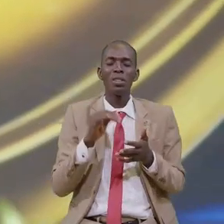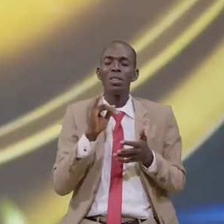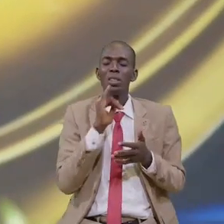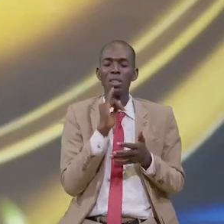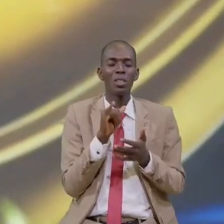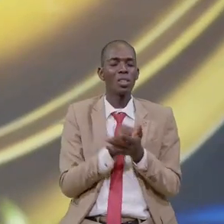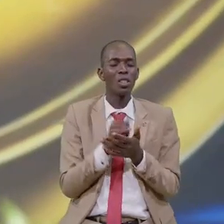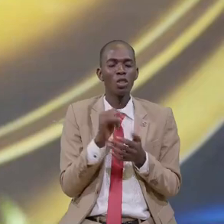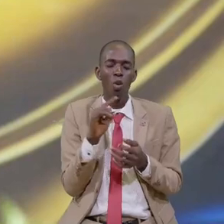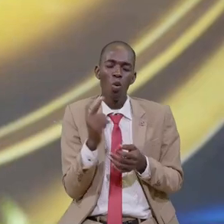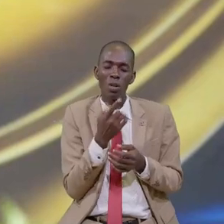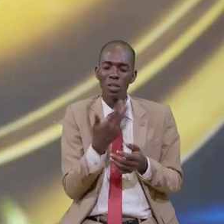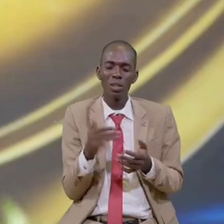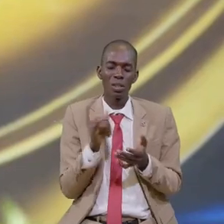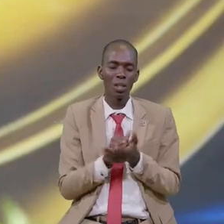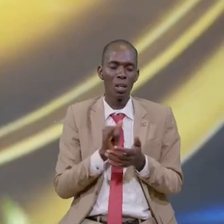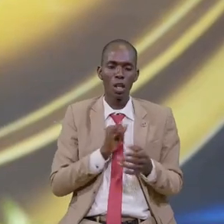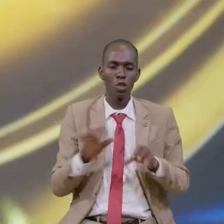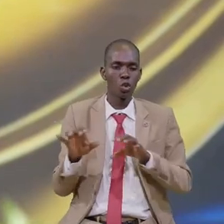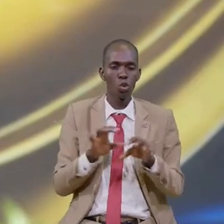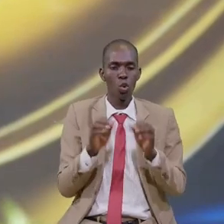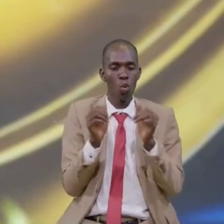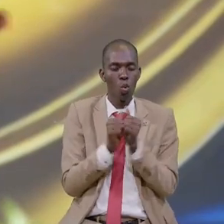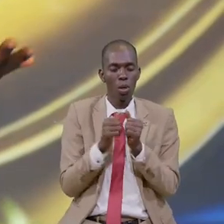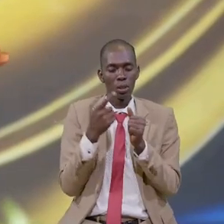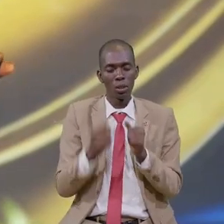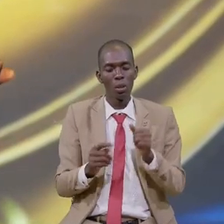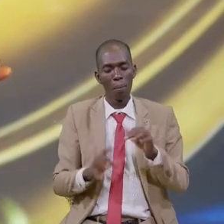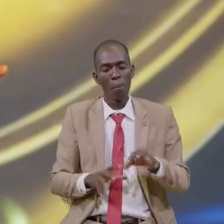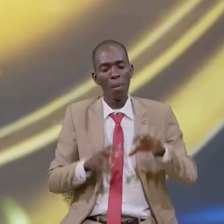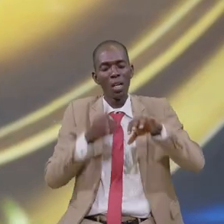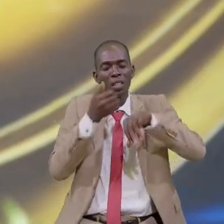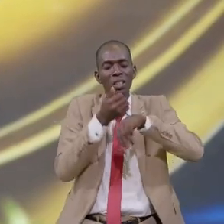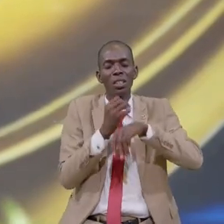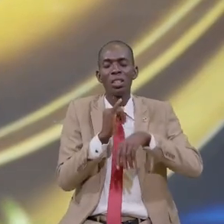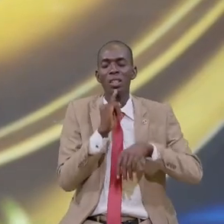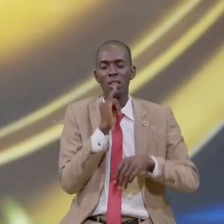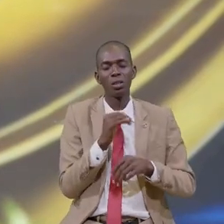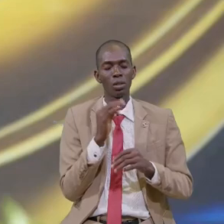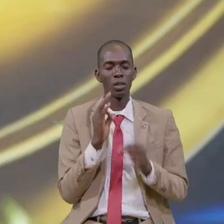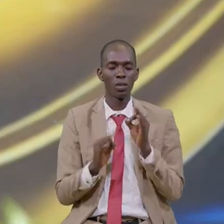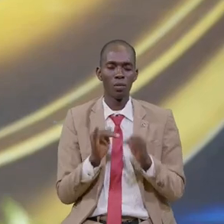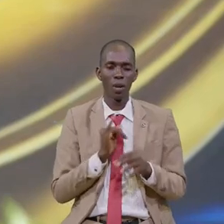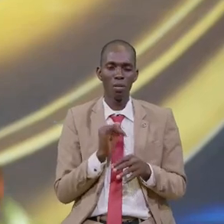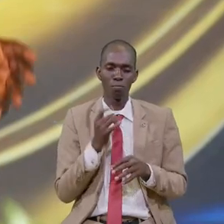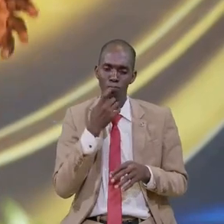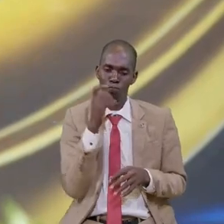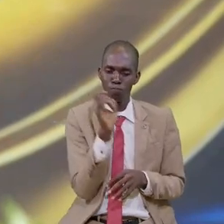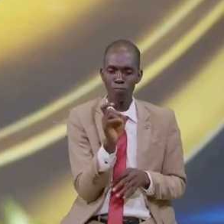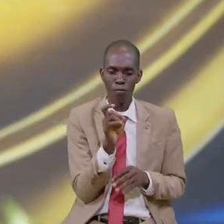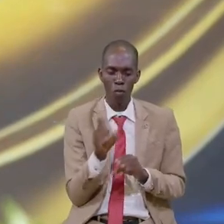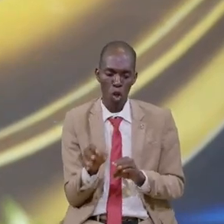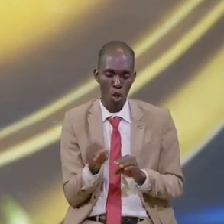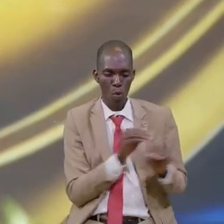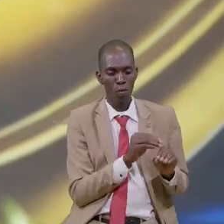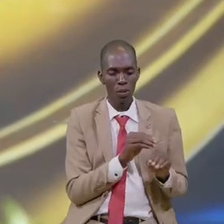je fais de montagne, des montagnes, c'est que je commande. Déplace-toi! Ça n'a pas bougé. Déplace-toi et ça n'a pas bougé. Je